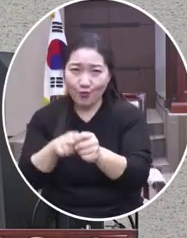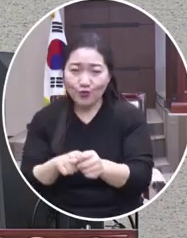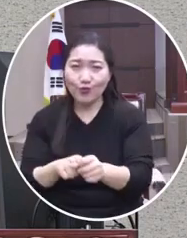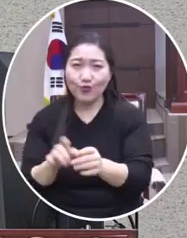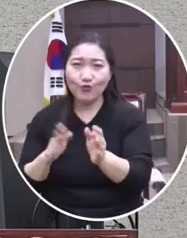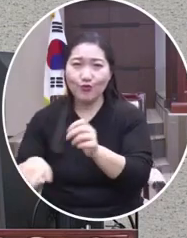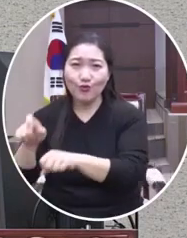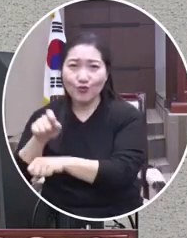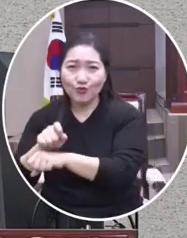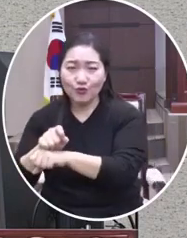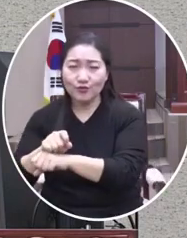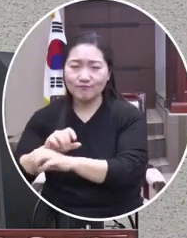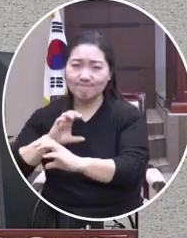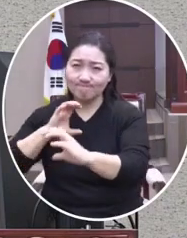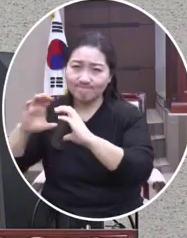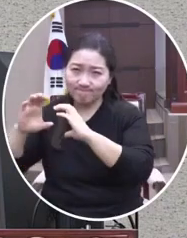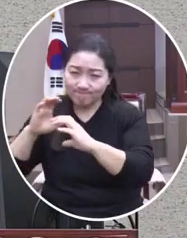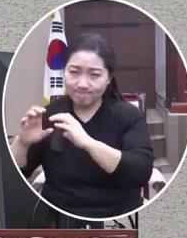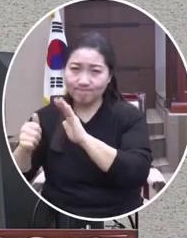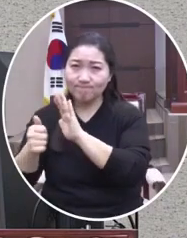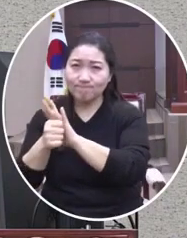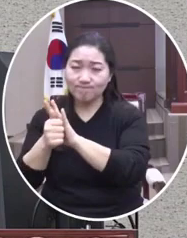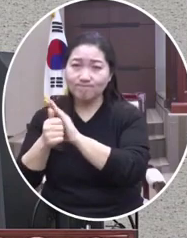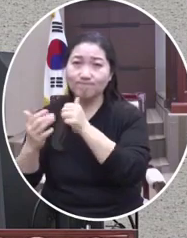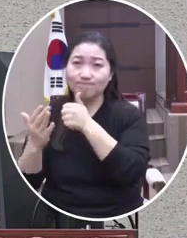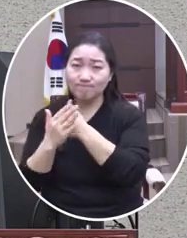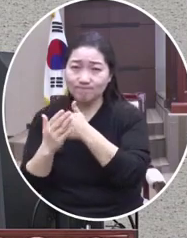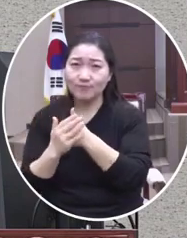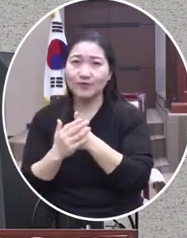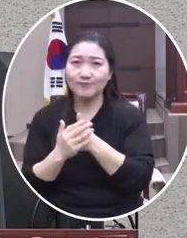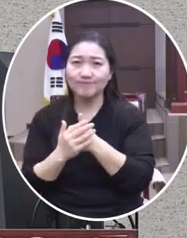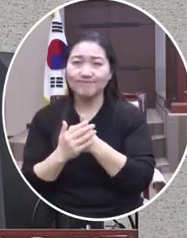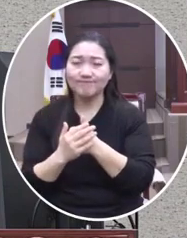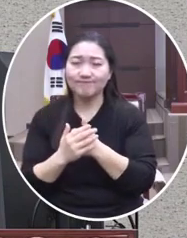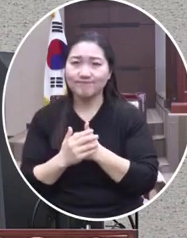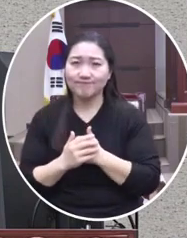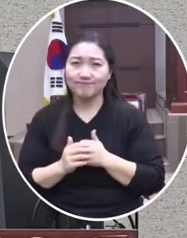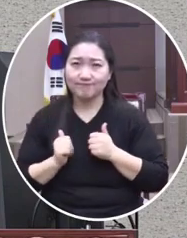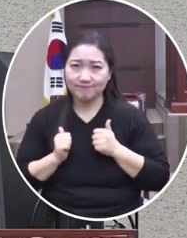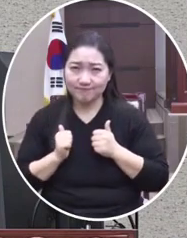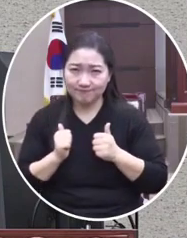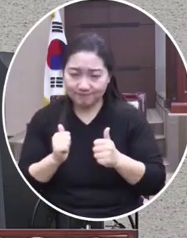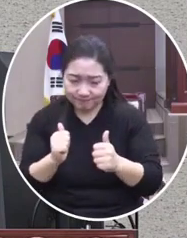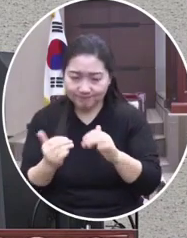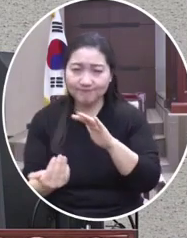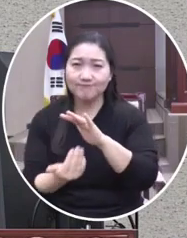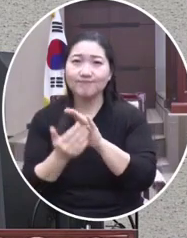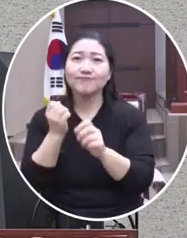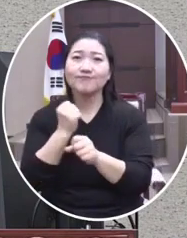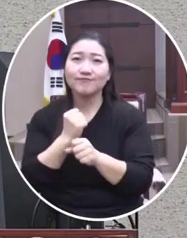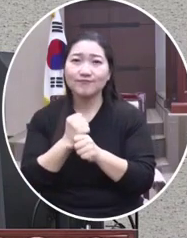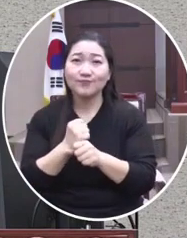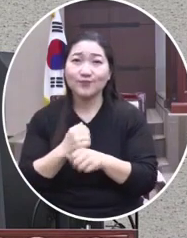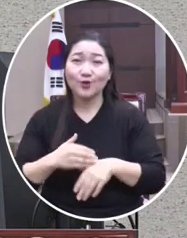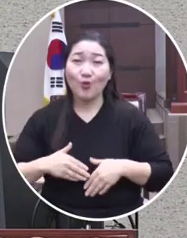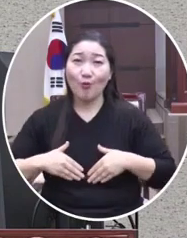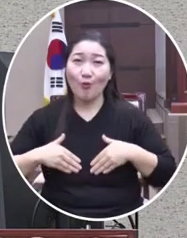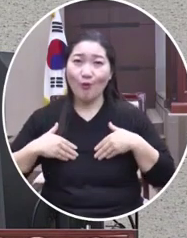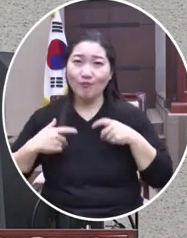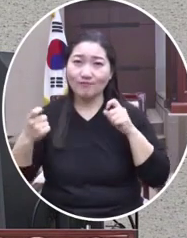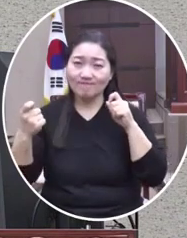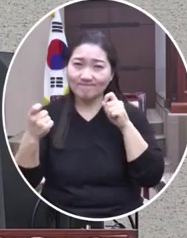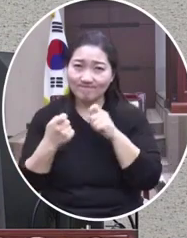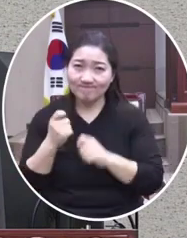집행부와 긴밀이 소통하고 협력하며 의정활동에 최선을 다하겠습니다 기운이 조금